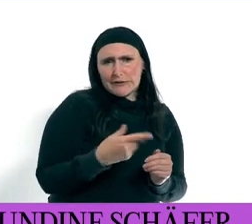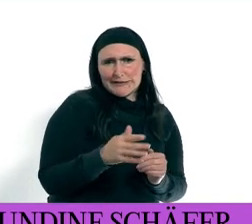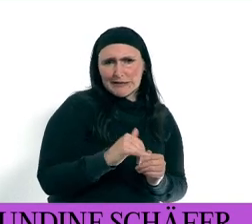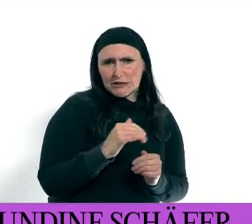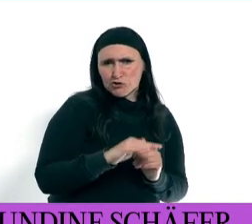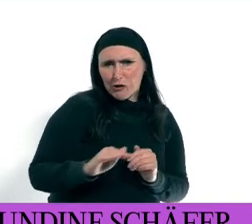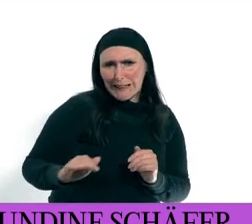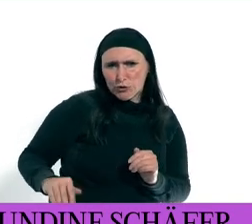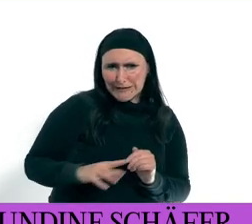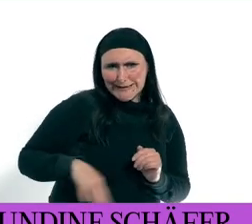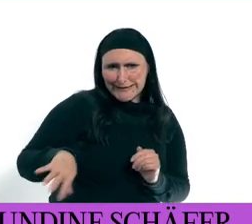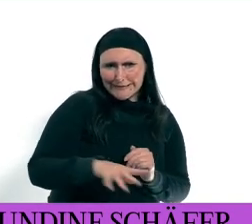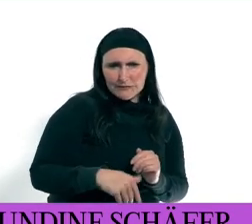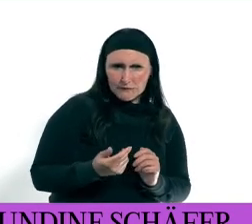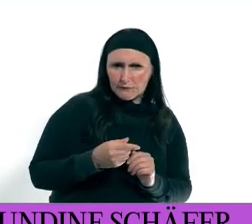Und diejenigen, die